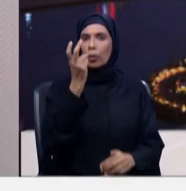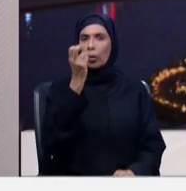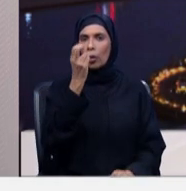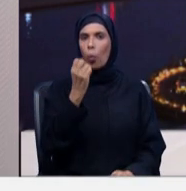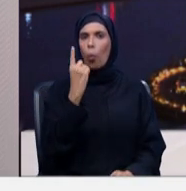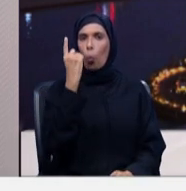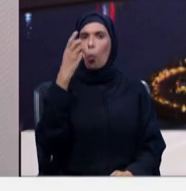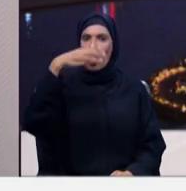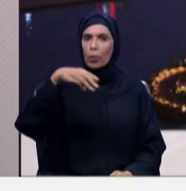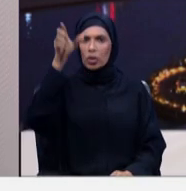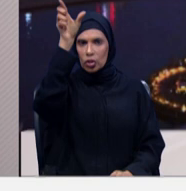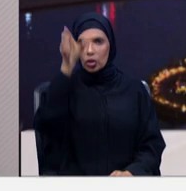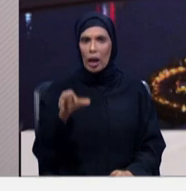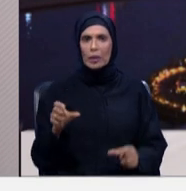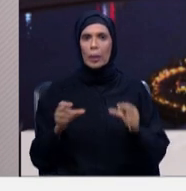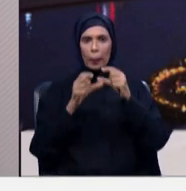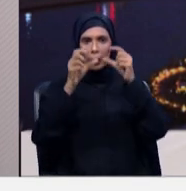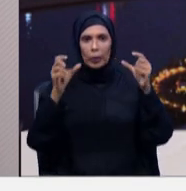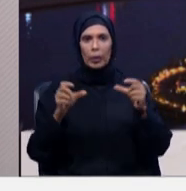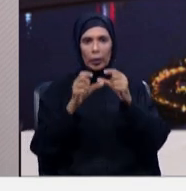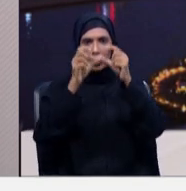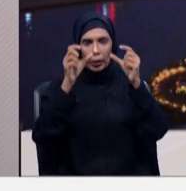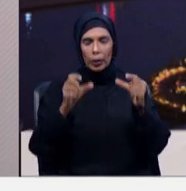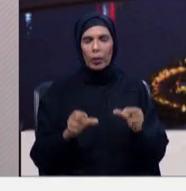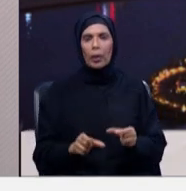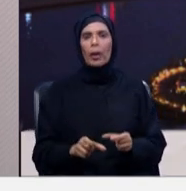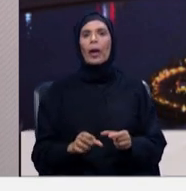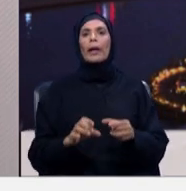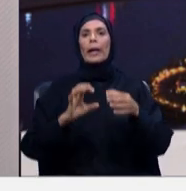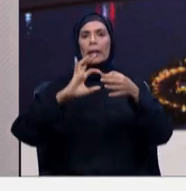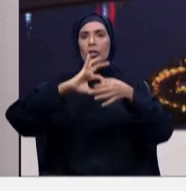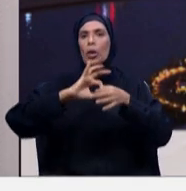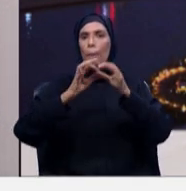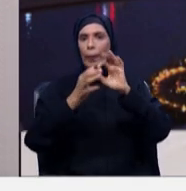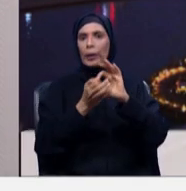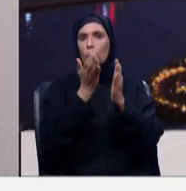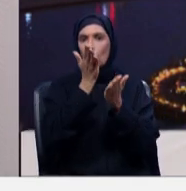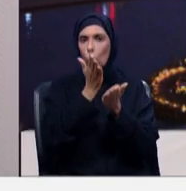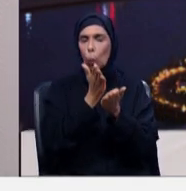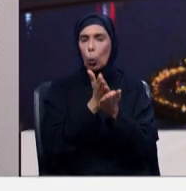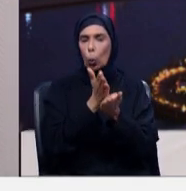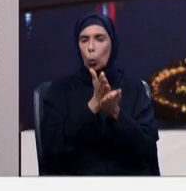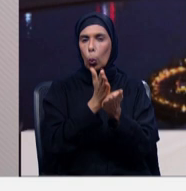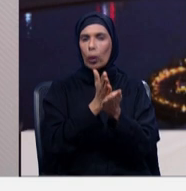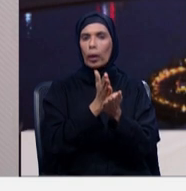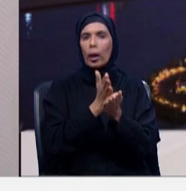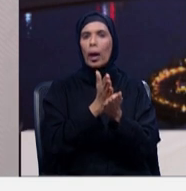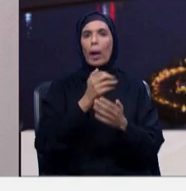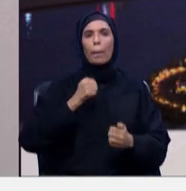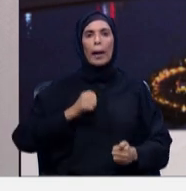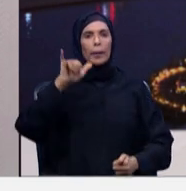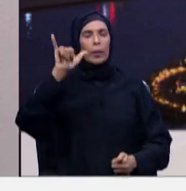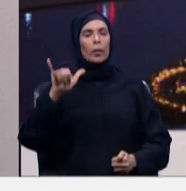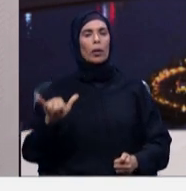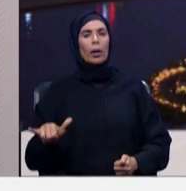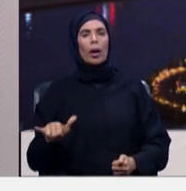231 شخص مراقب، وأننا في جمعية الحقوقيين البحرينية ولله الحمد تمكننا من